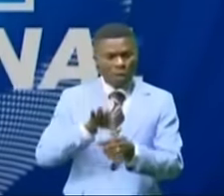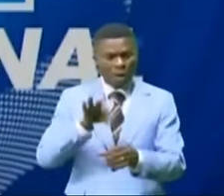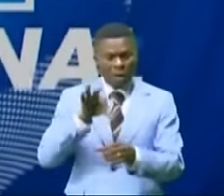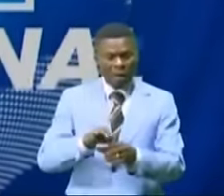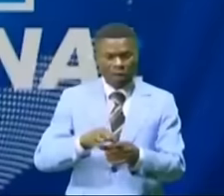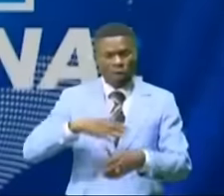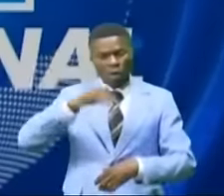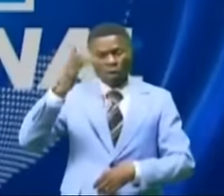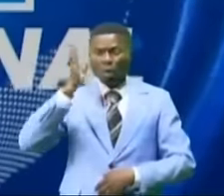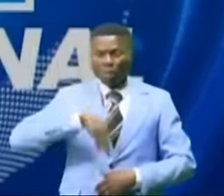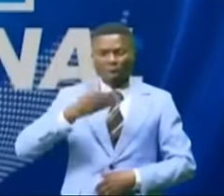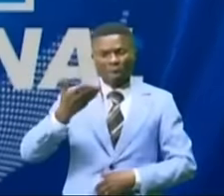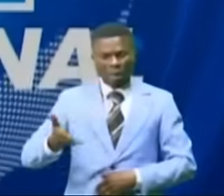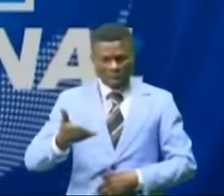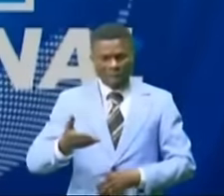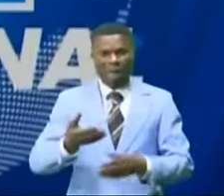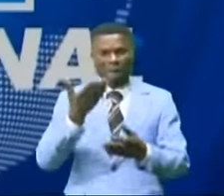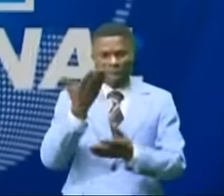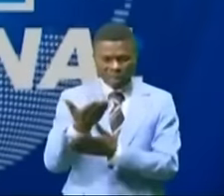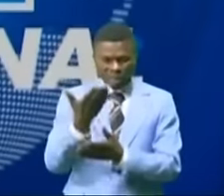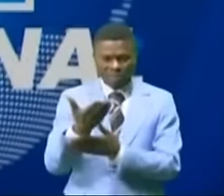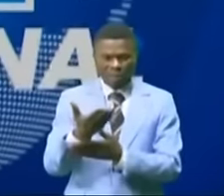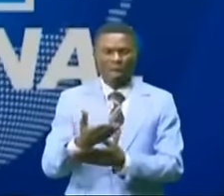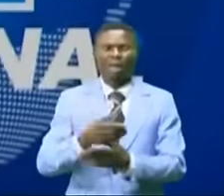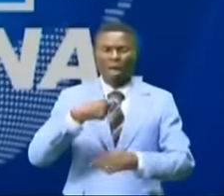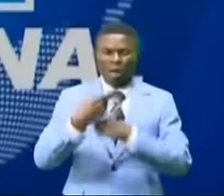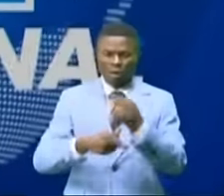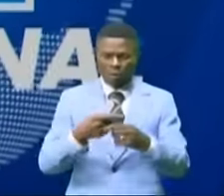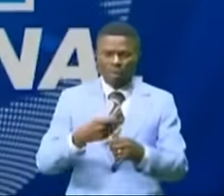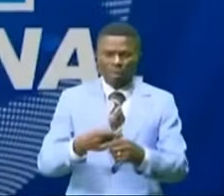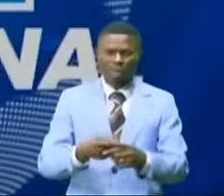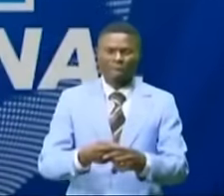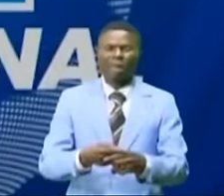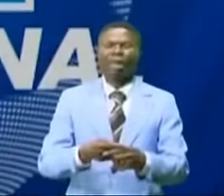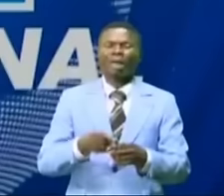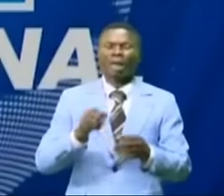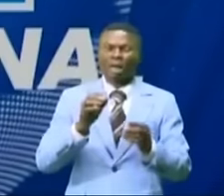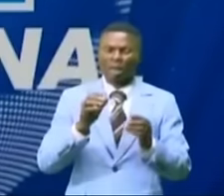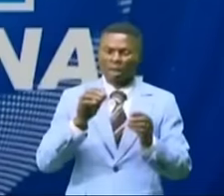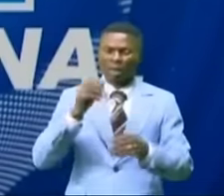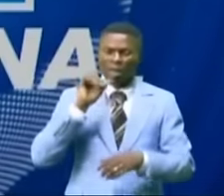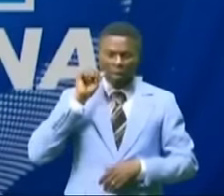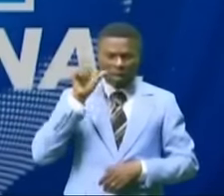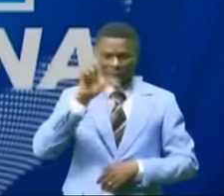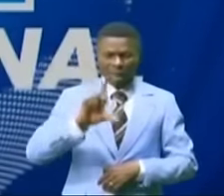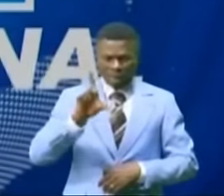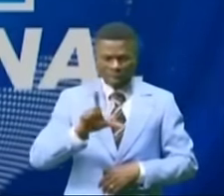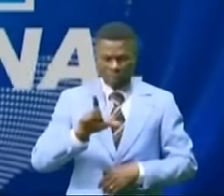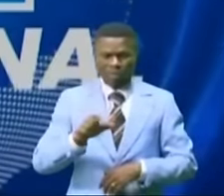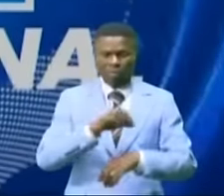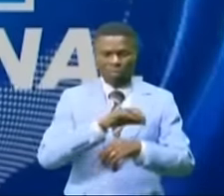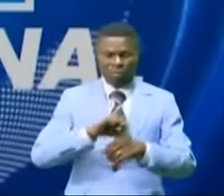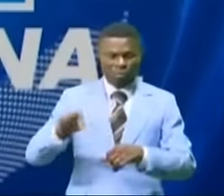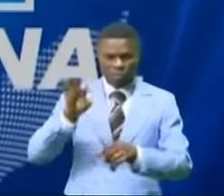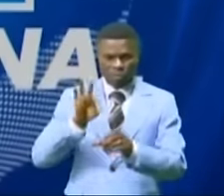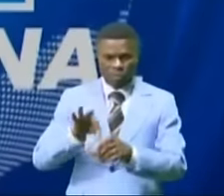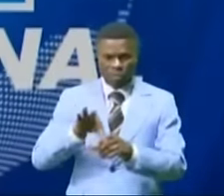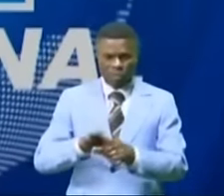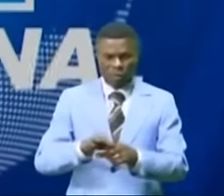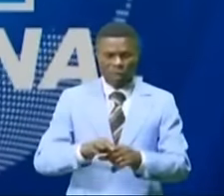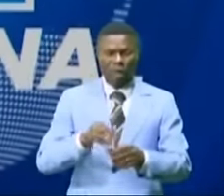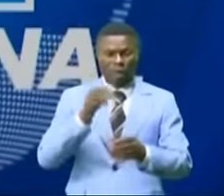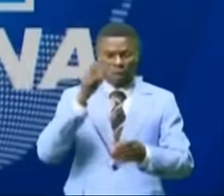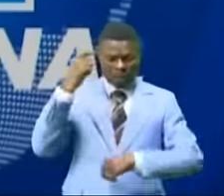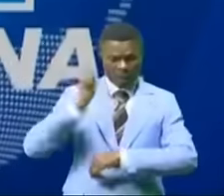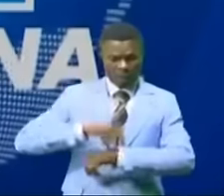des résultats provisoires des élections municipales de 2023 publiées par la CENI que les